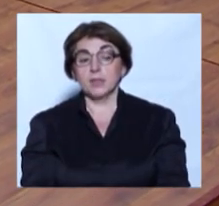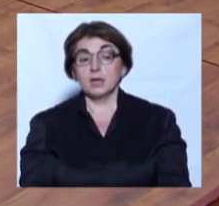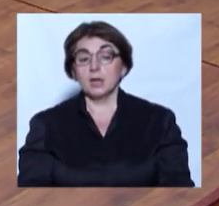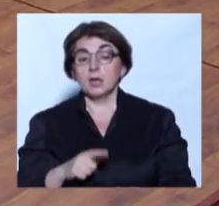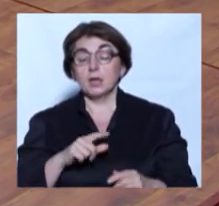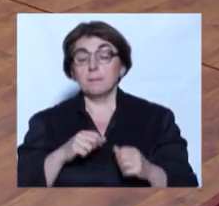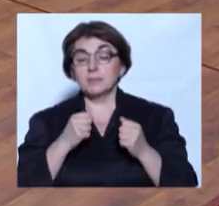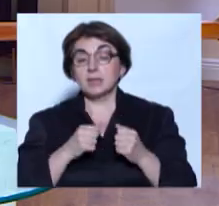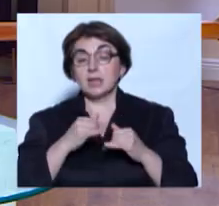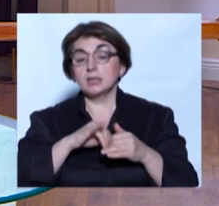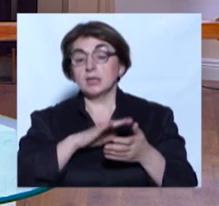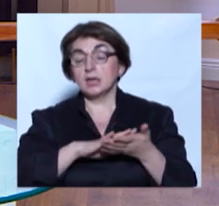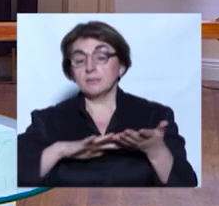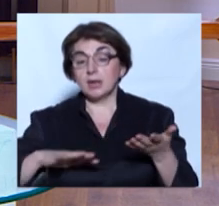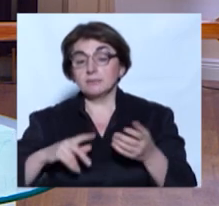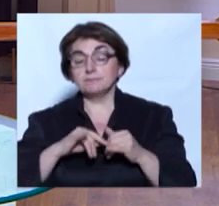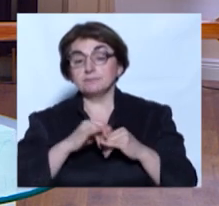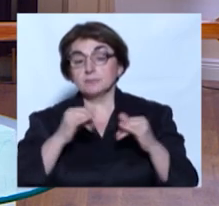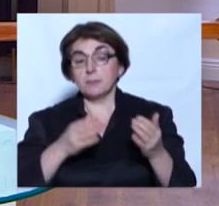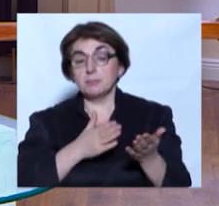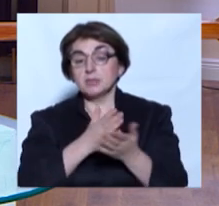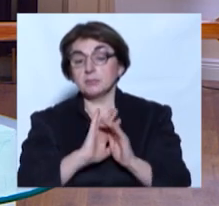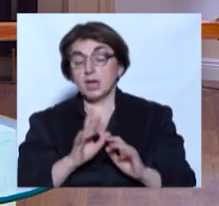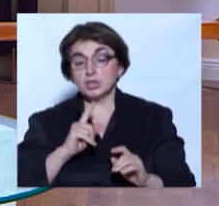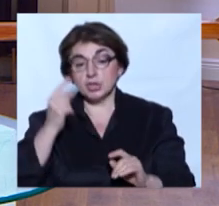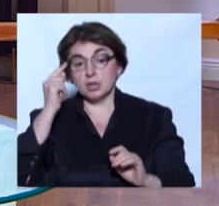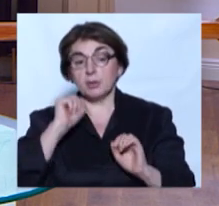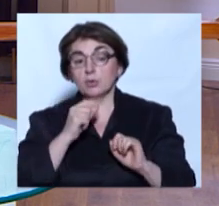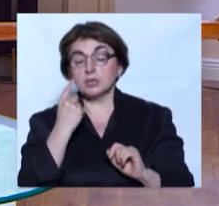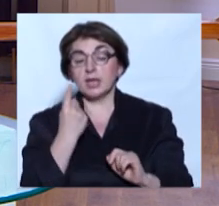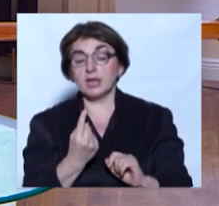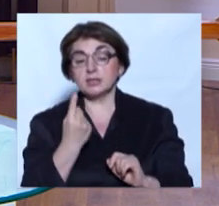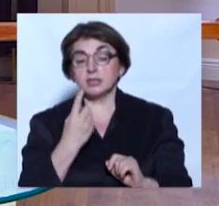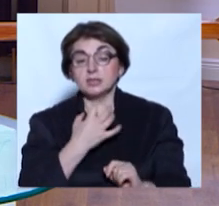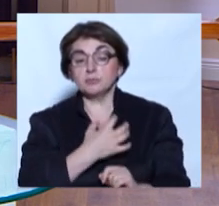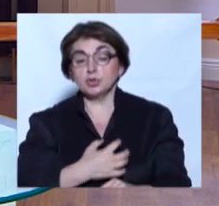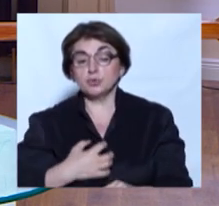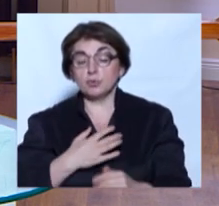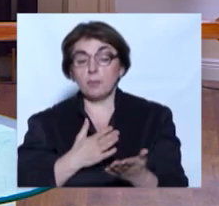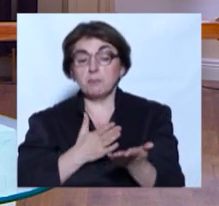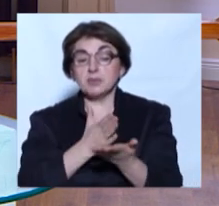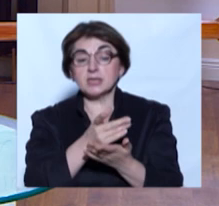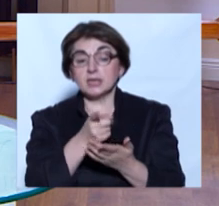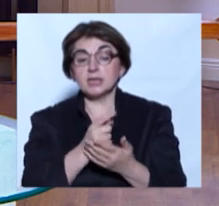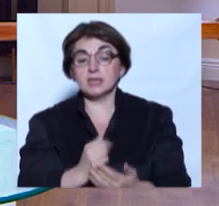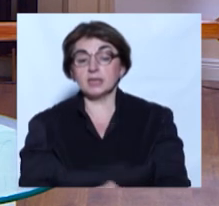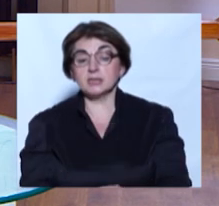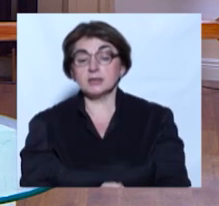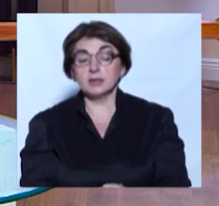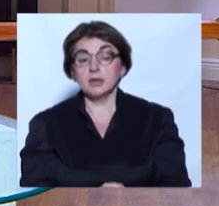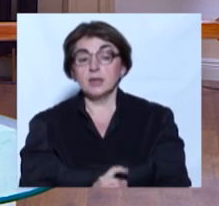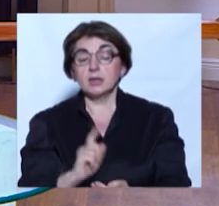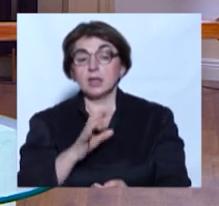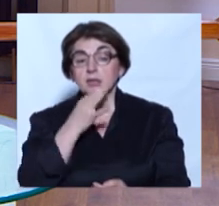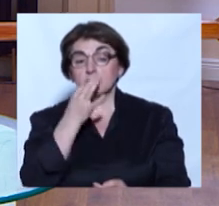გარემოსგრადი განვითარების მიზნებზე, როდესაც ვსაუბრობთ, არ შეიძლება არ გამოვყოთ ერთ-ერთი უმნიშვნელოვანესი მიზანი, რომელიც, რა